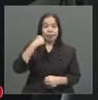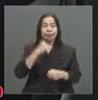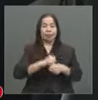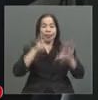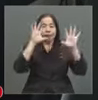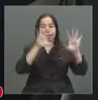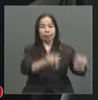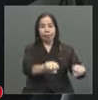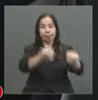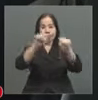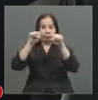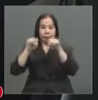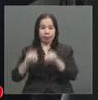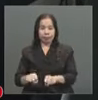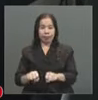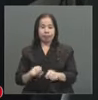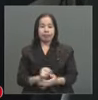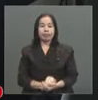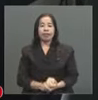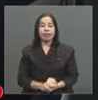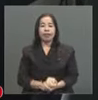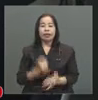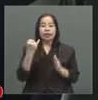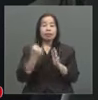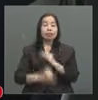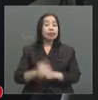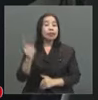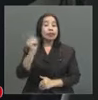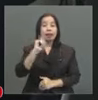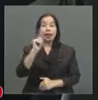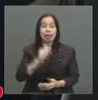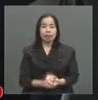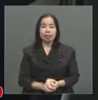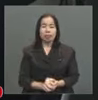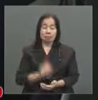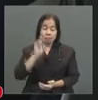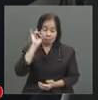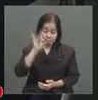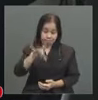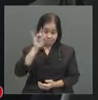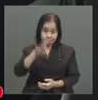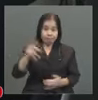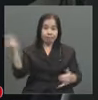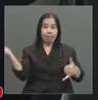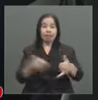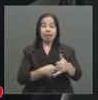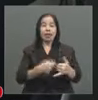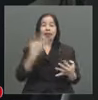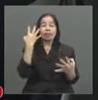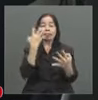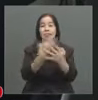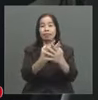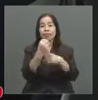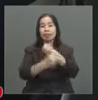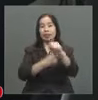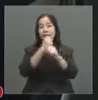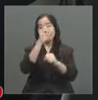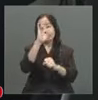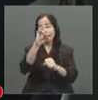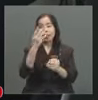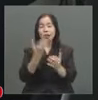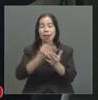อย่างเฉียบขาดในกรณีถือว่ากระทำความผิดนั้นโทษแรงนะครับ จำคุกไม่เกิน7ปีปรับไม่